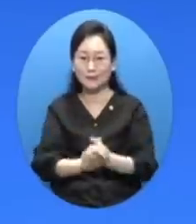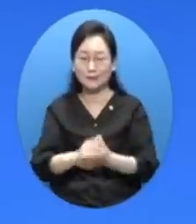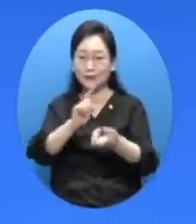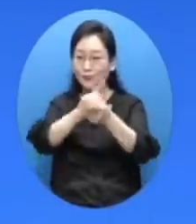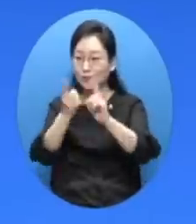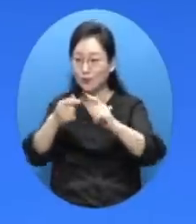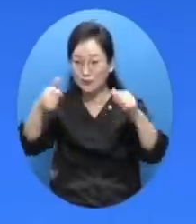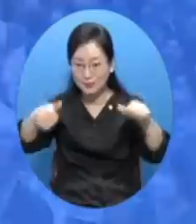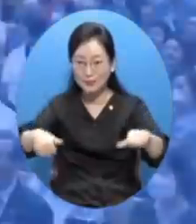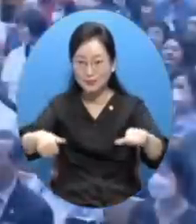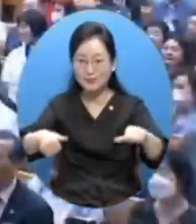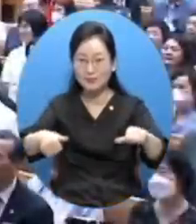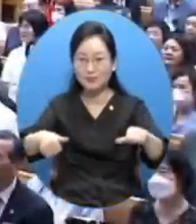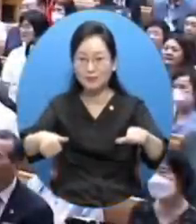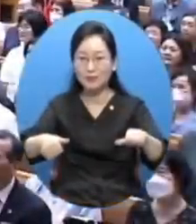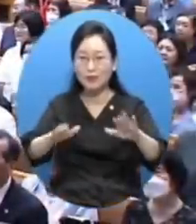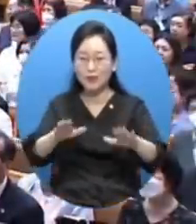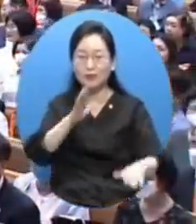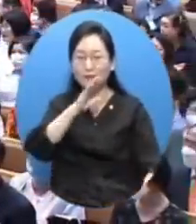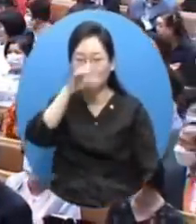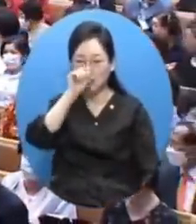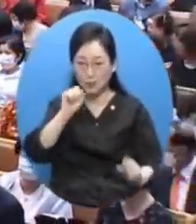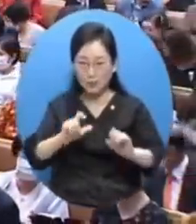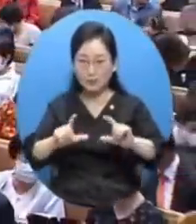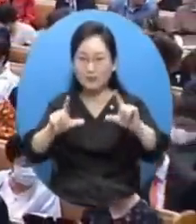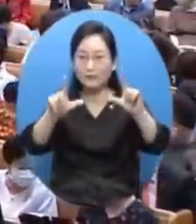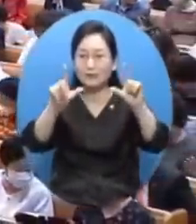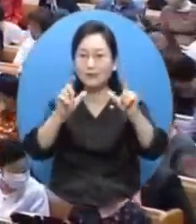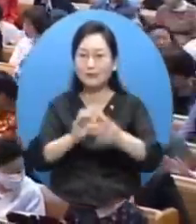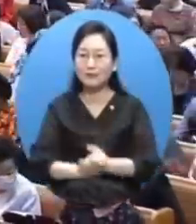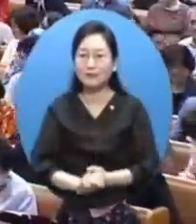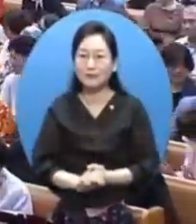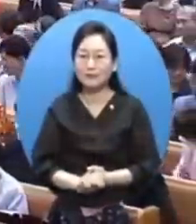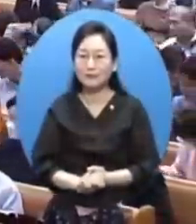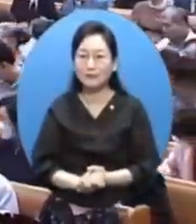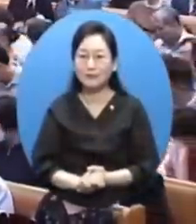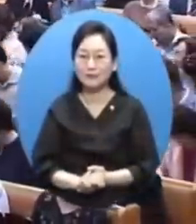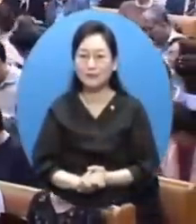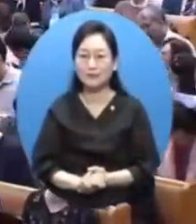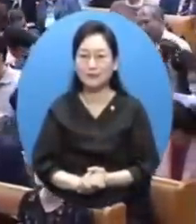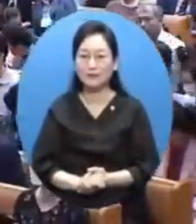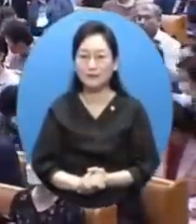옆에 사람과 인사 나누겠습니다. 오늘은 참으로 좋은 날입니다.